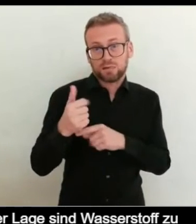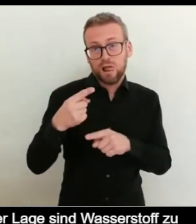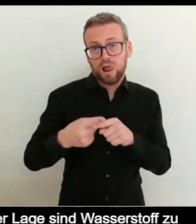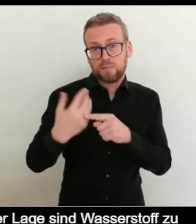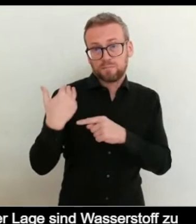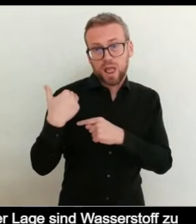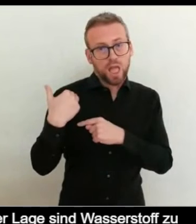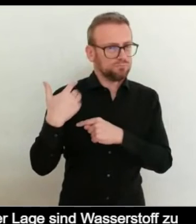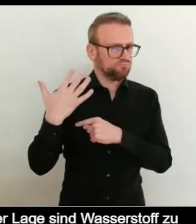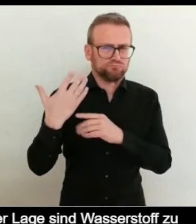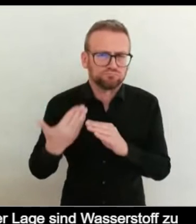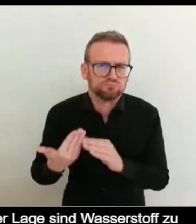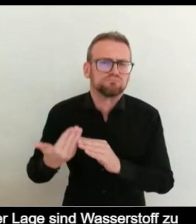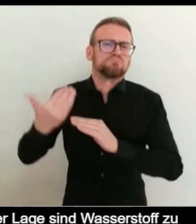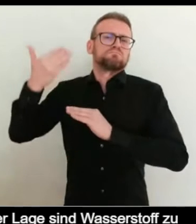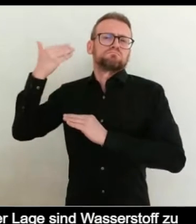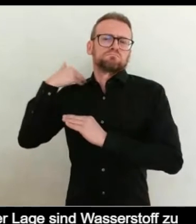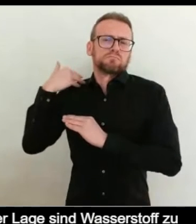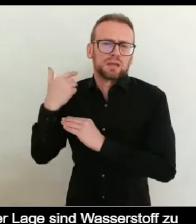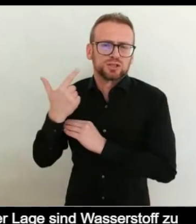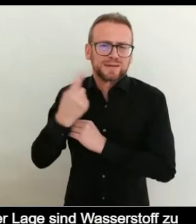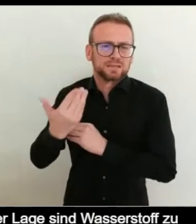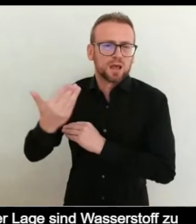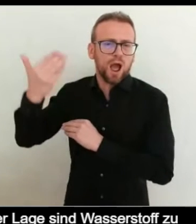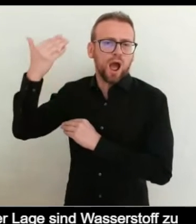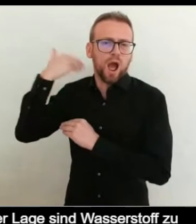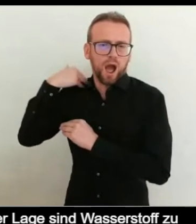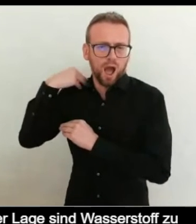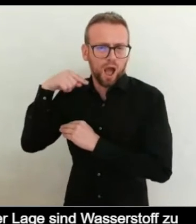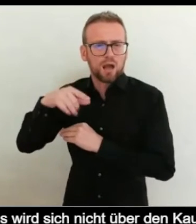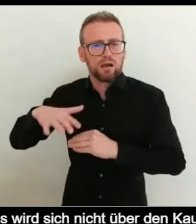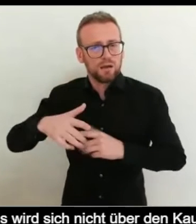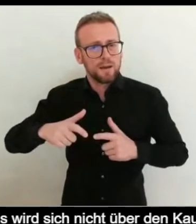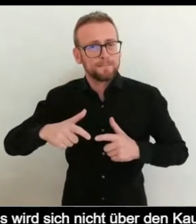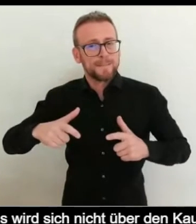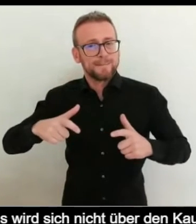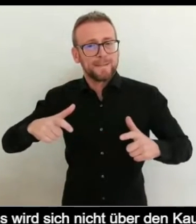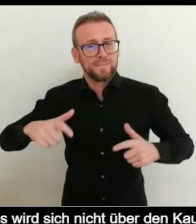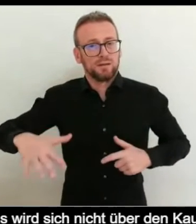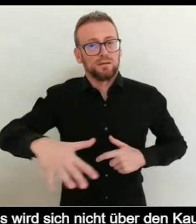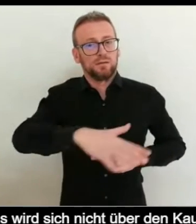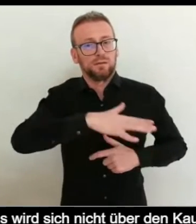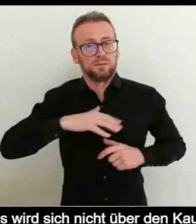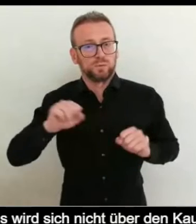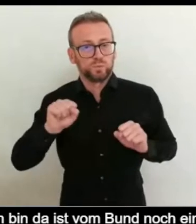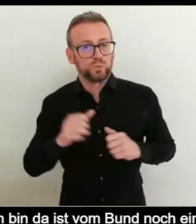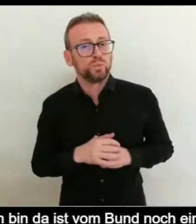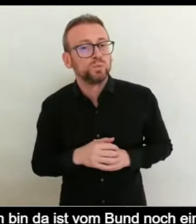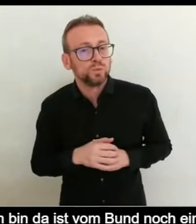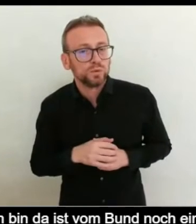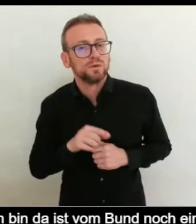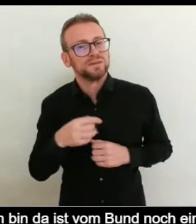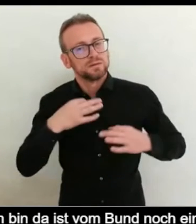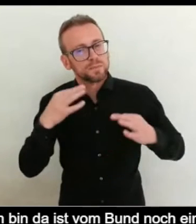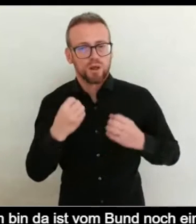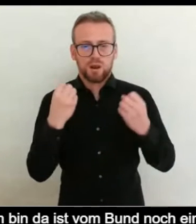ländlichen Regionen. Und daraus ergibt sich für uns auch eine dringende Notwendigkeit, die Menschen mobil zu halten. Und das geht nur, wenn die